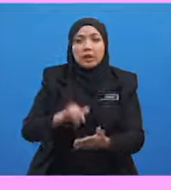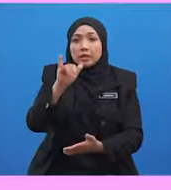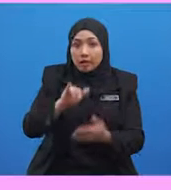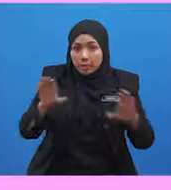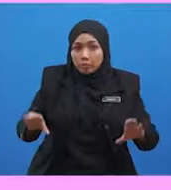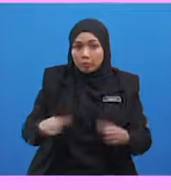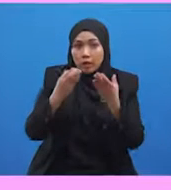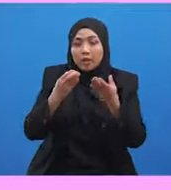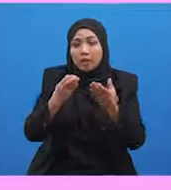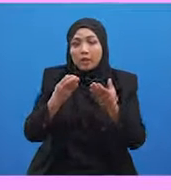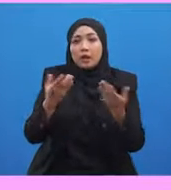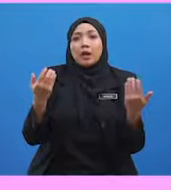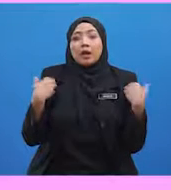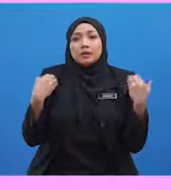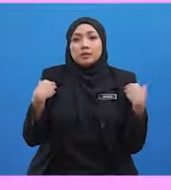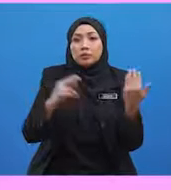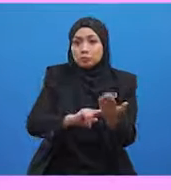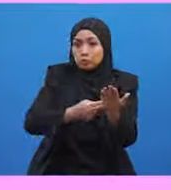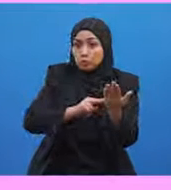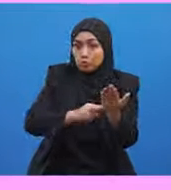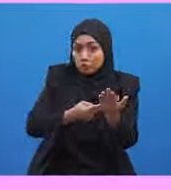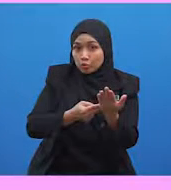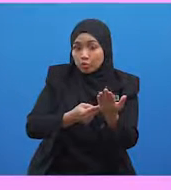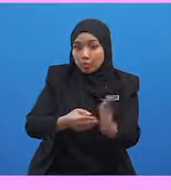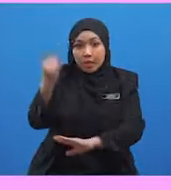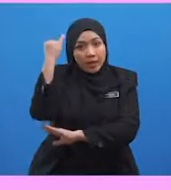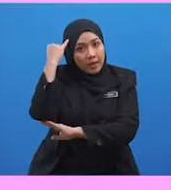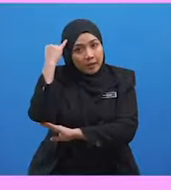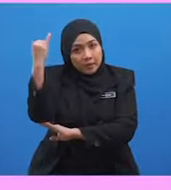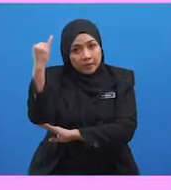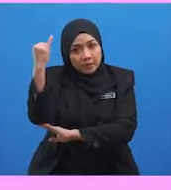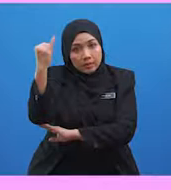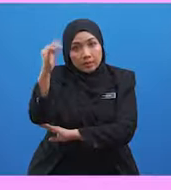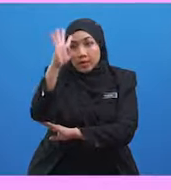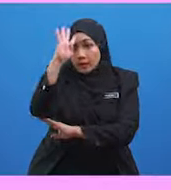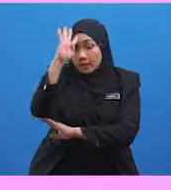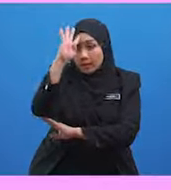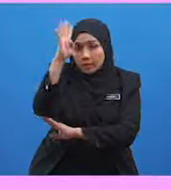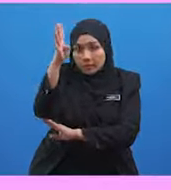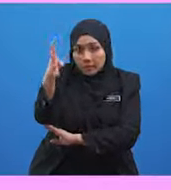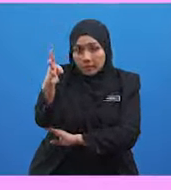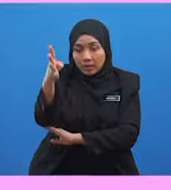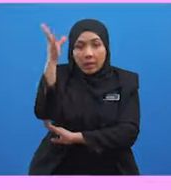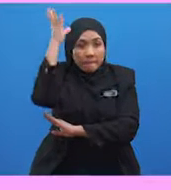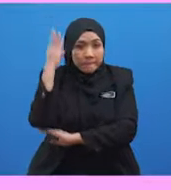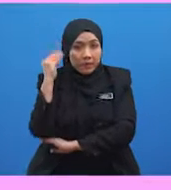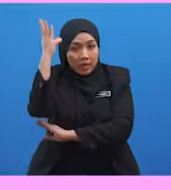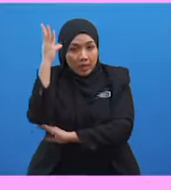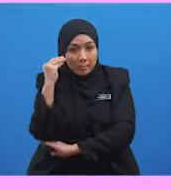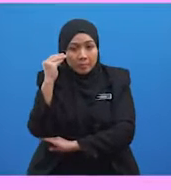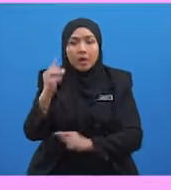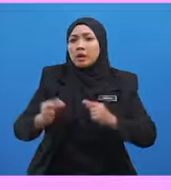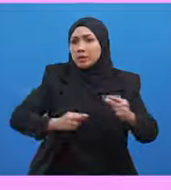berdasarkan idea, kreativiti, pengalaman, gerak hati dan pendapat